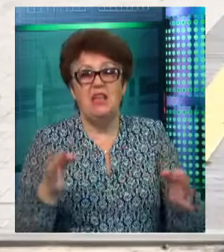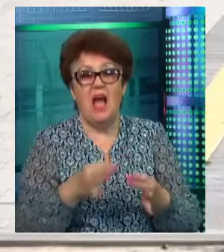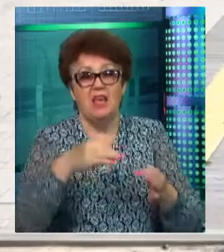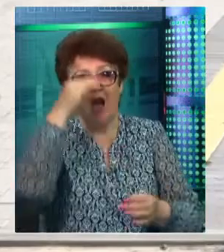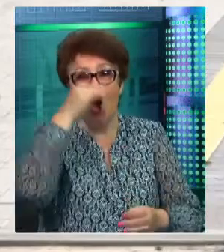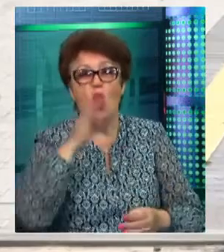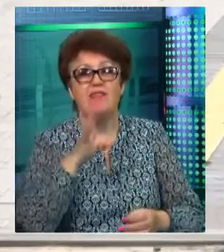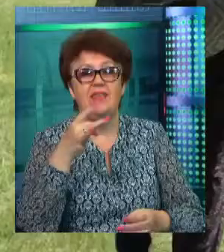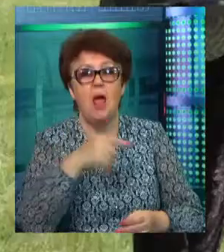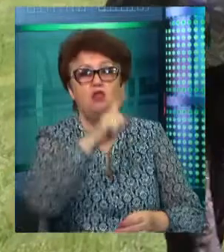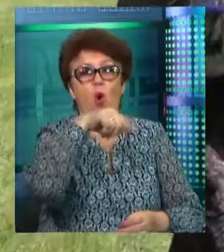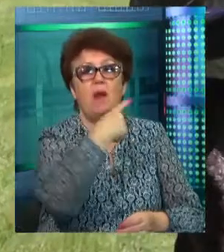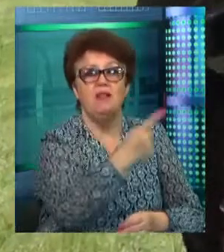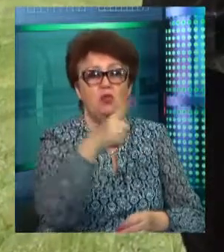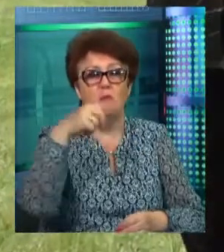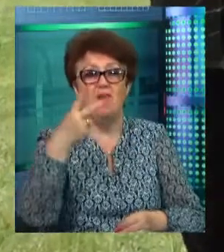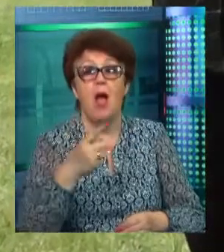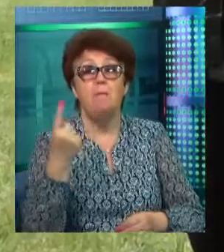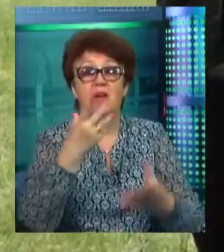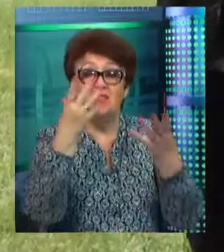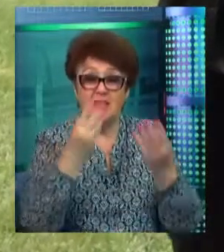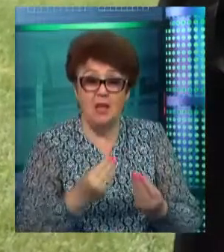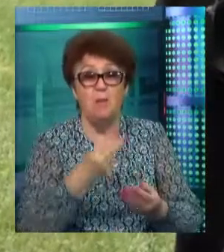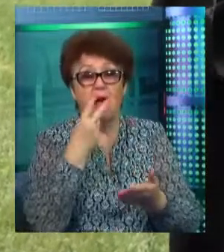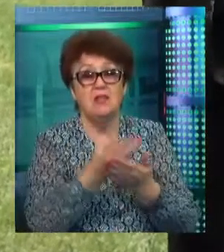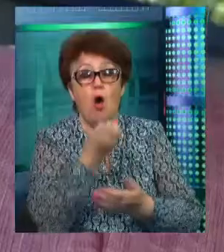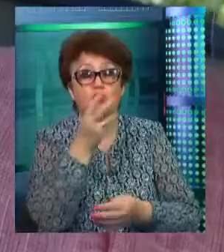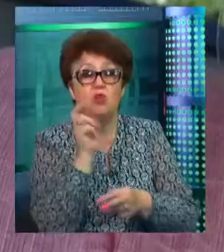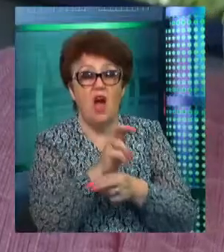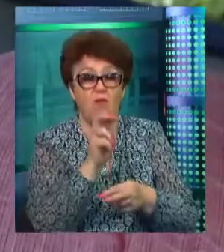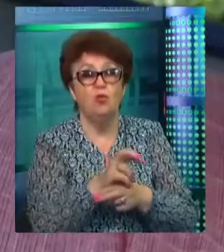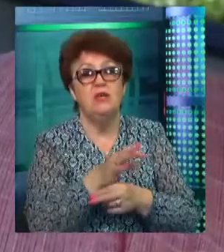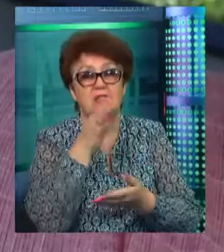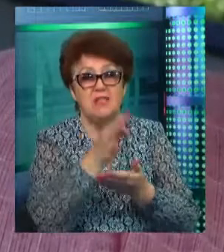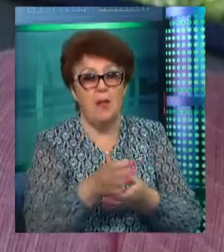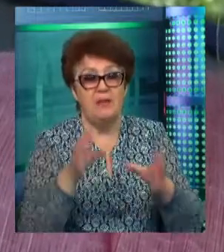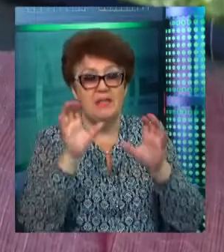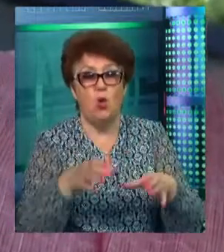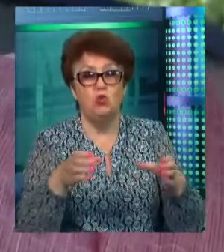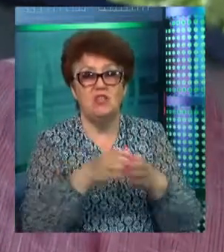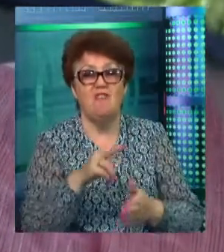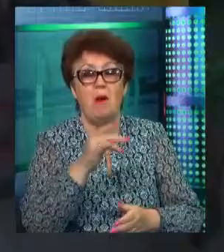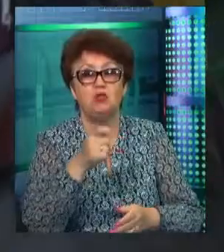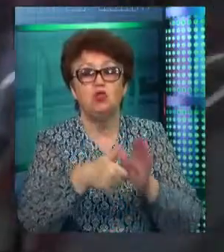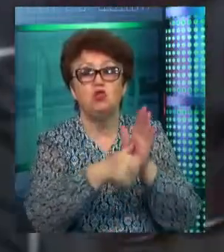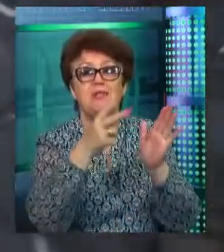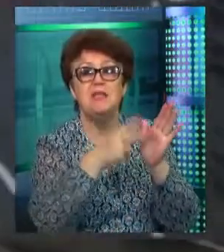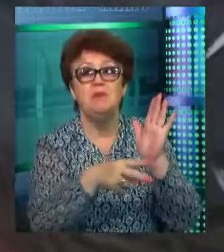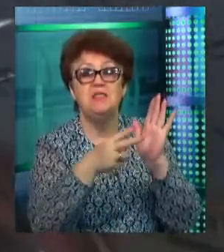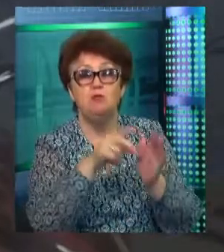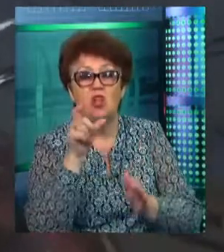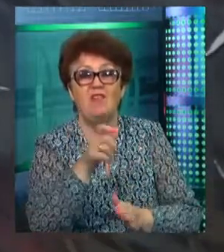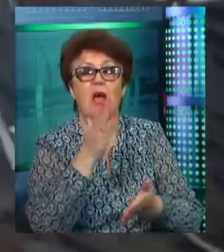родителей под под номерами в первый день голосования показал хорошую явку отметила председатель участка в польшу 677 человек